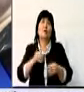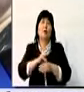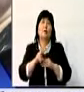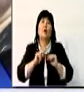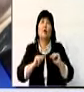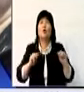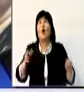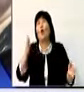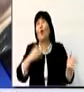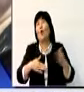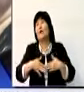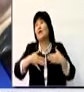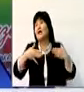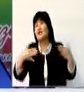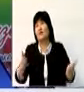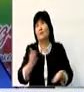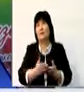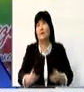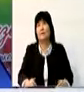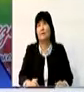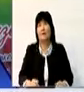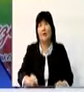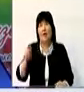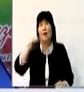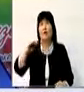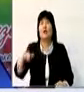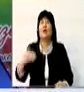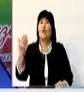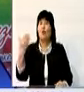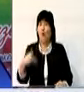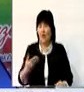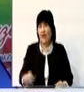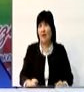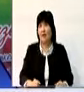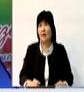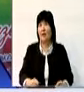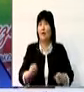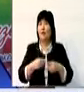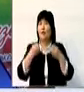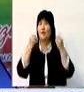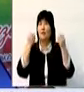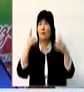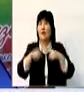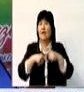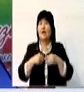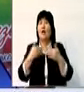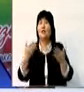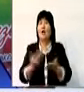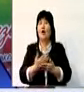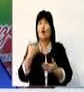ұстаз қуанышында шек болмады. Шәкірттерім бойына осы мәдени мұраны жаңғырту